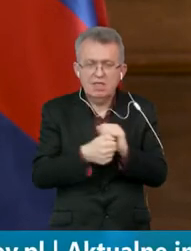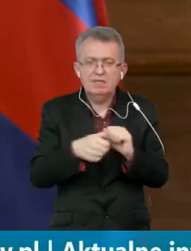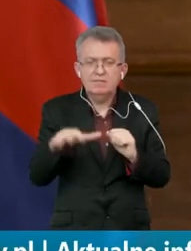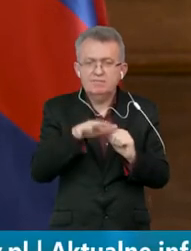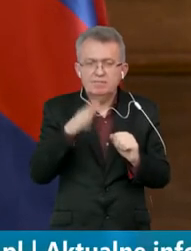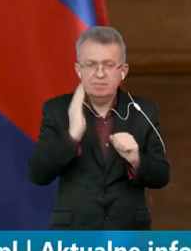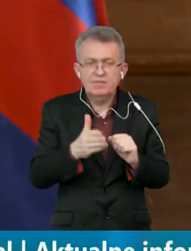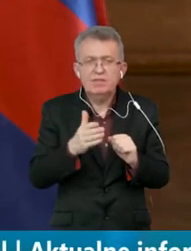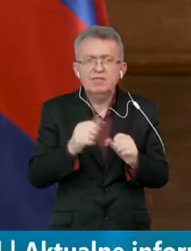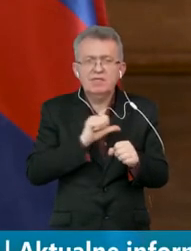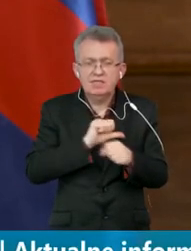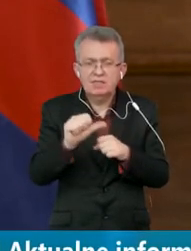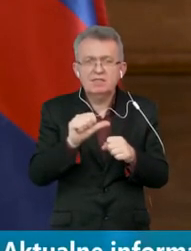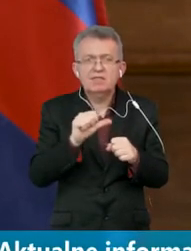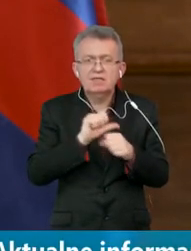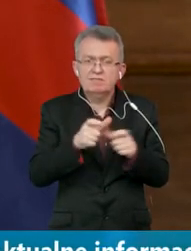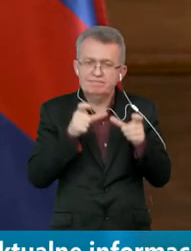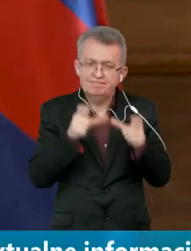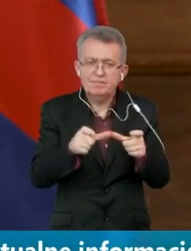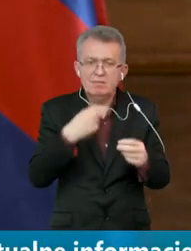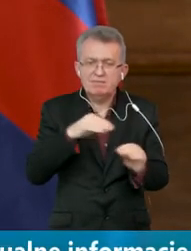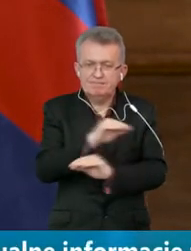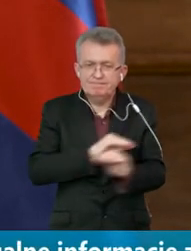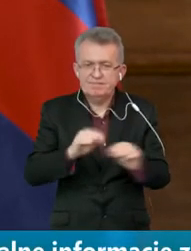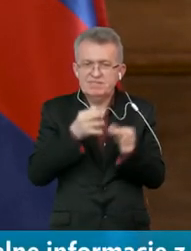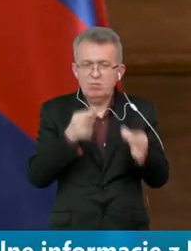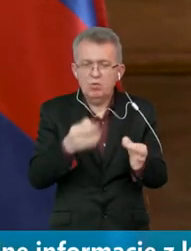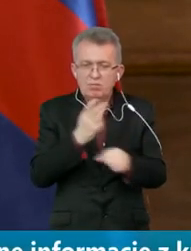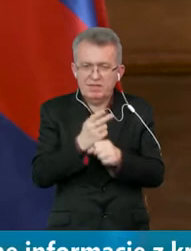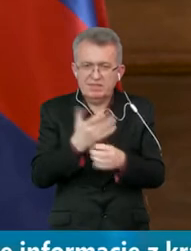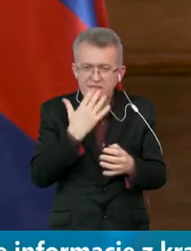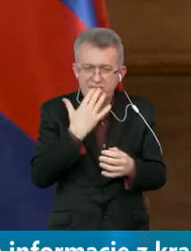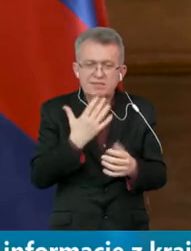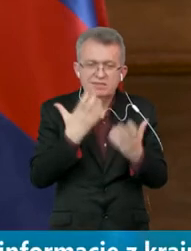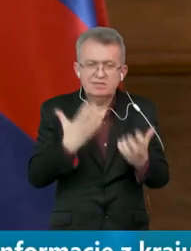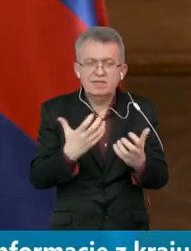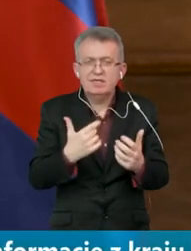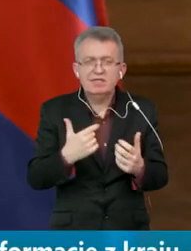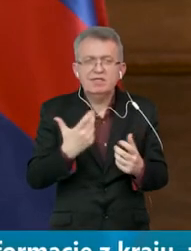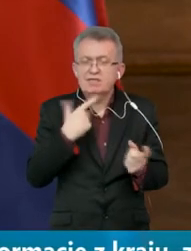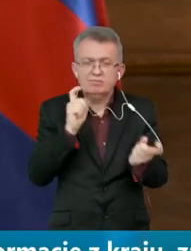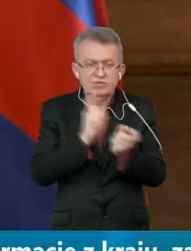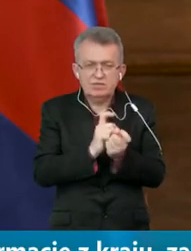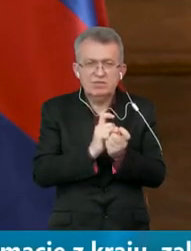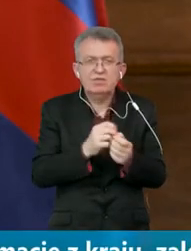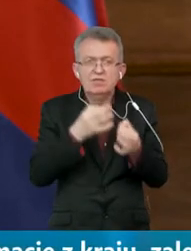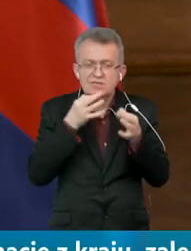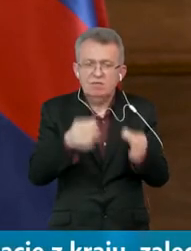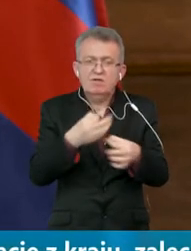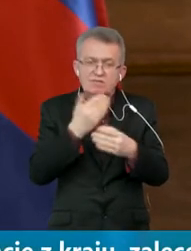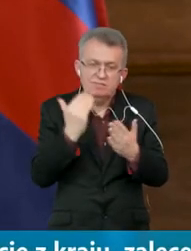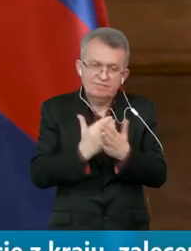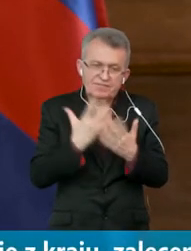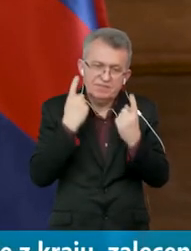parkowania jest przede wszystkim wymuszenie rotacji. Więc nie jesteśmy przeciwni w ogóle korzystaniu z samochodów. Każdy